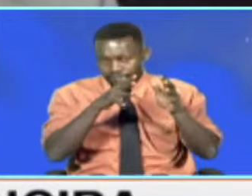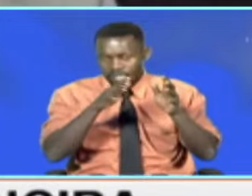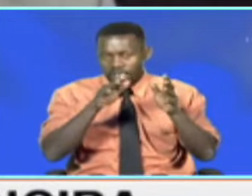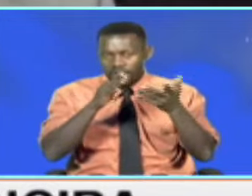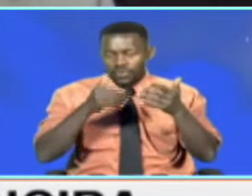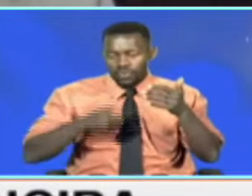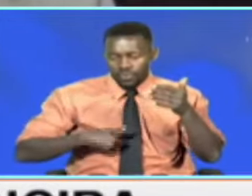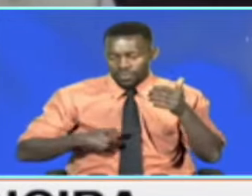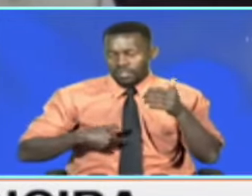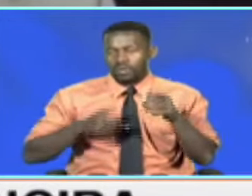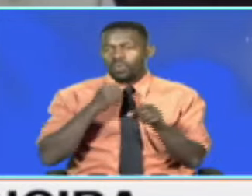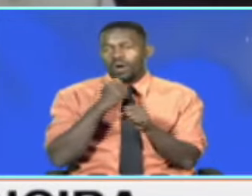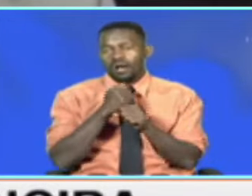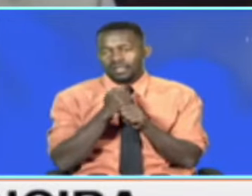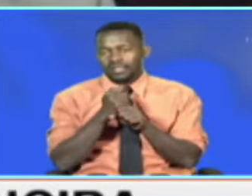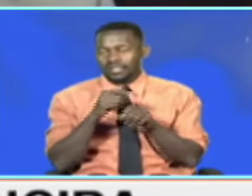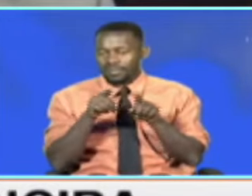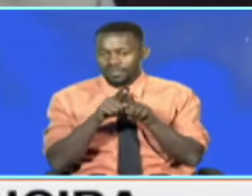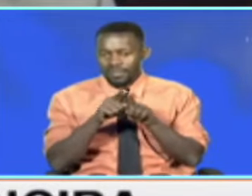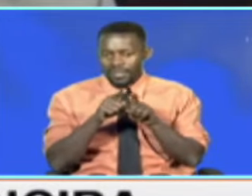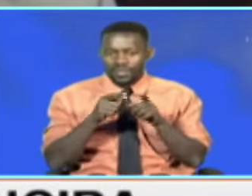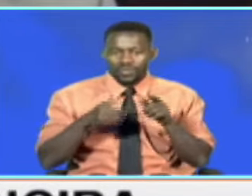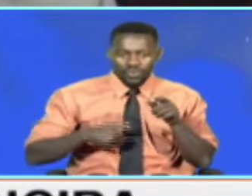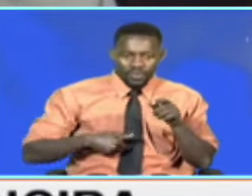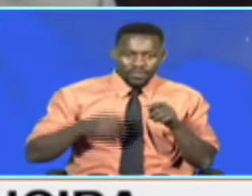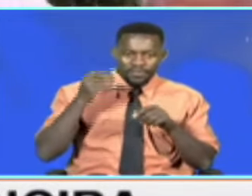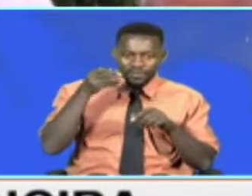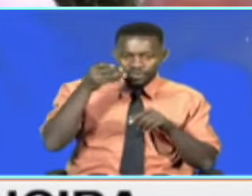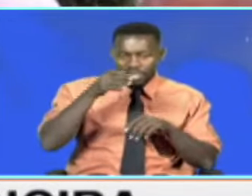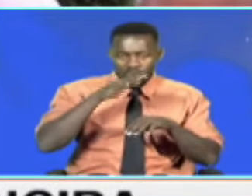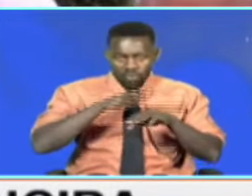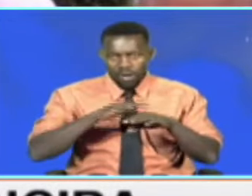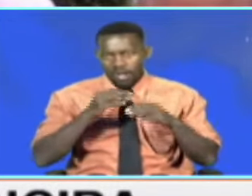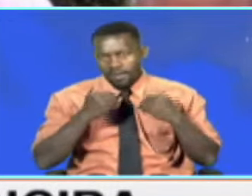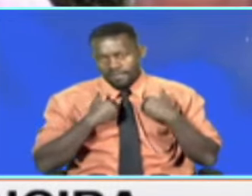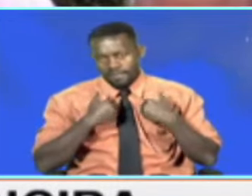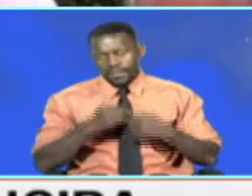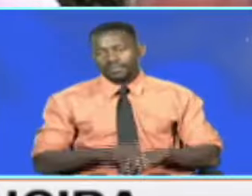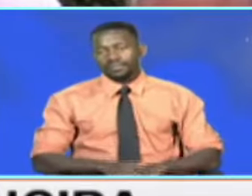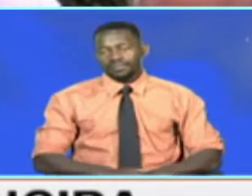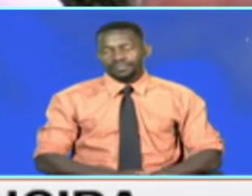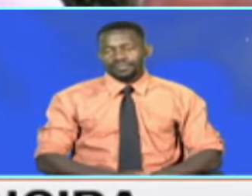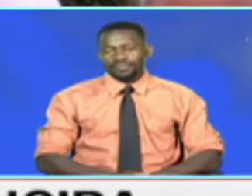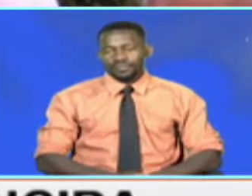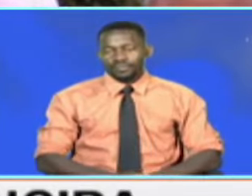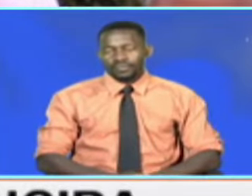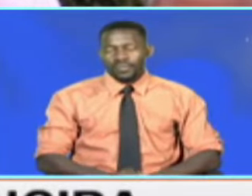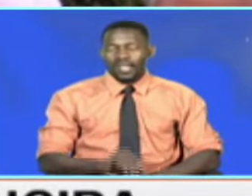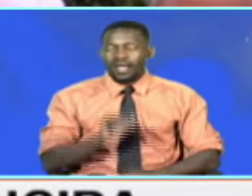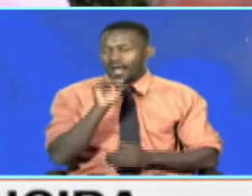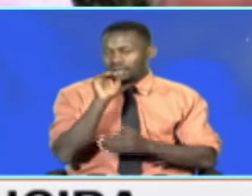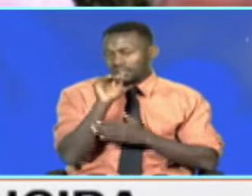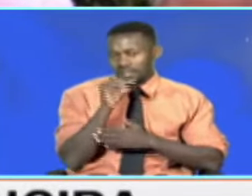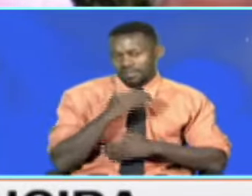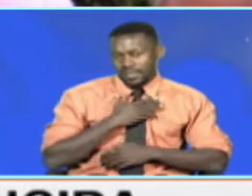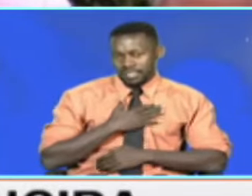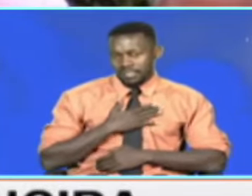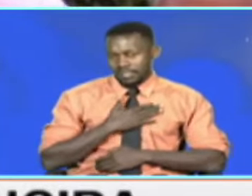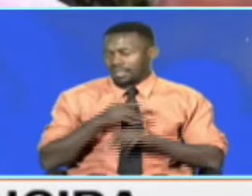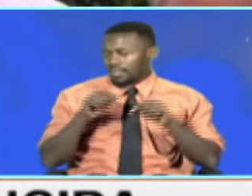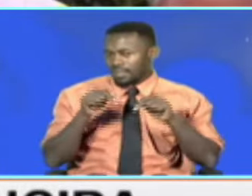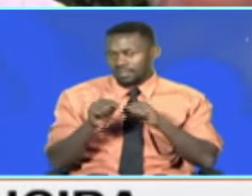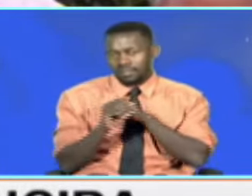we have a good future ahead of us as youth. Lakini tungeomba katika nchi yetu